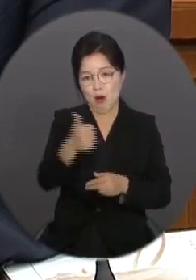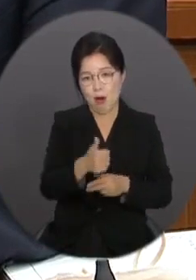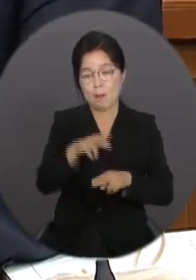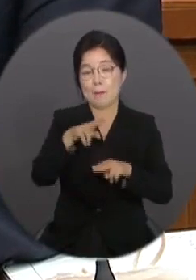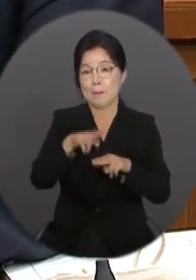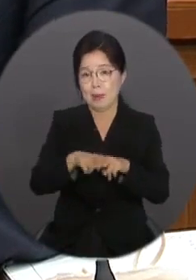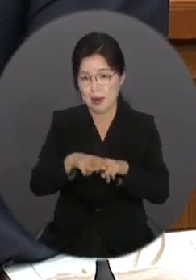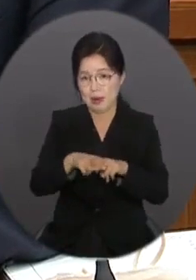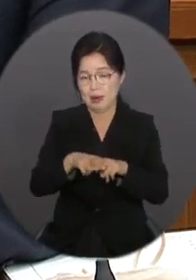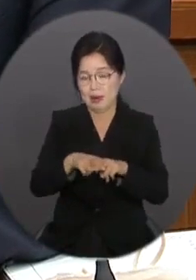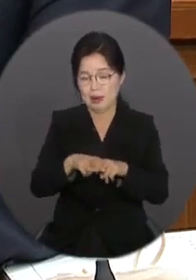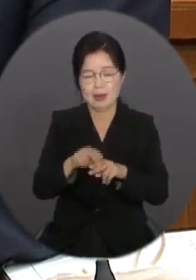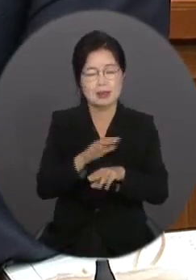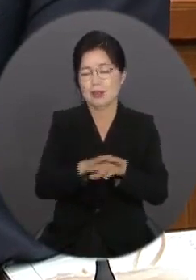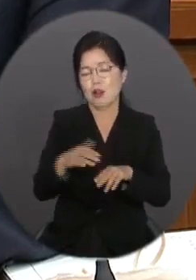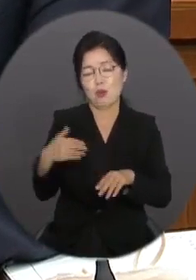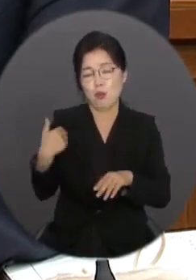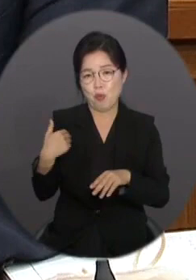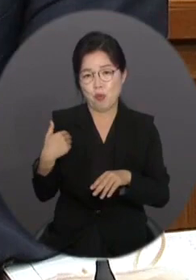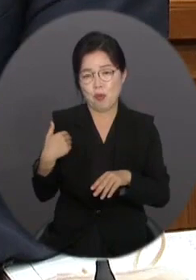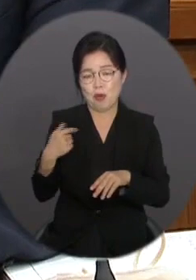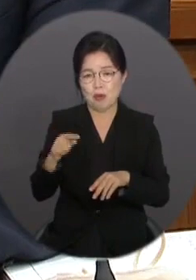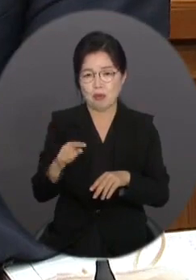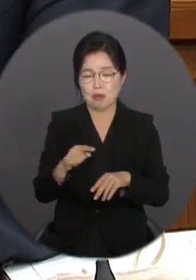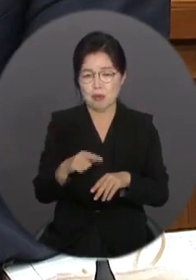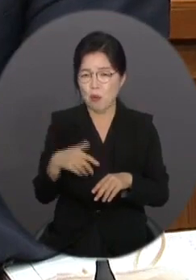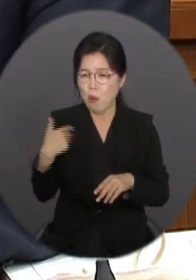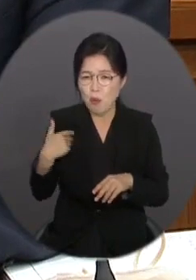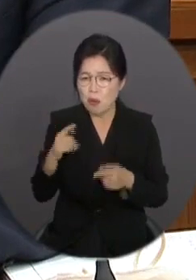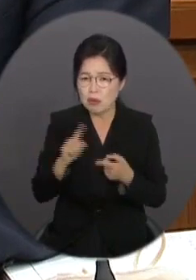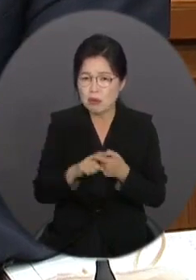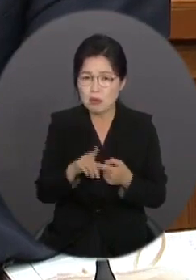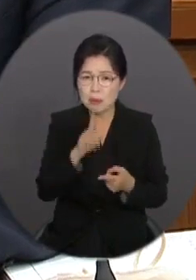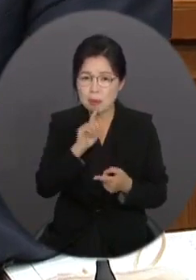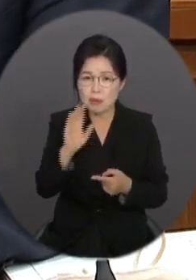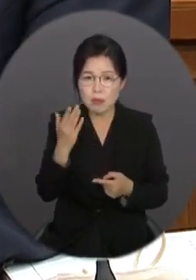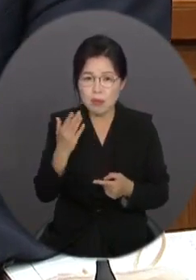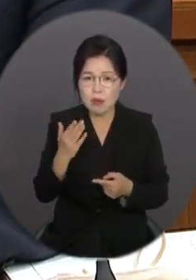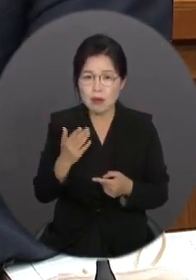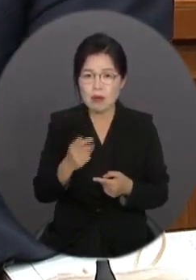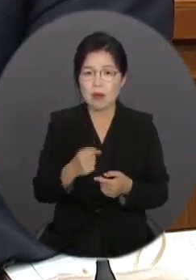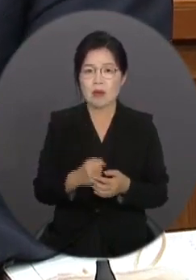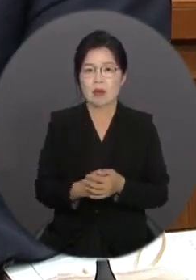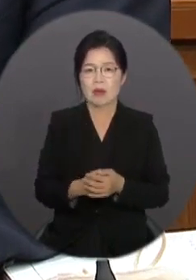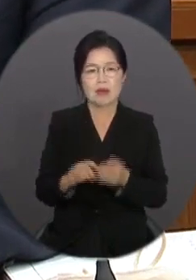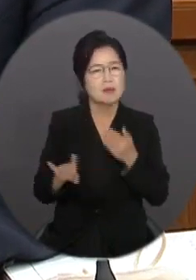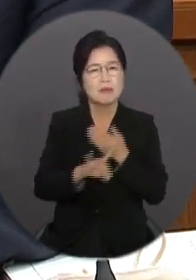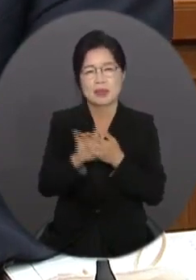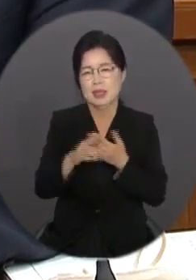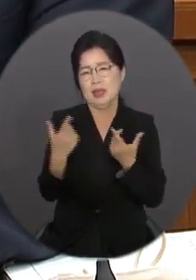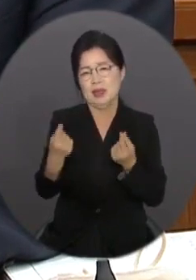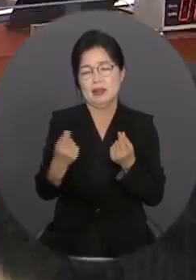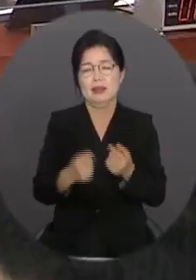아니 부임 2월에 부임했다 하더라도 이게 말이 됩니까 지금? 그 변명거리로 와서요.